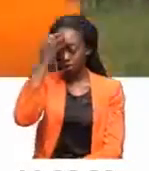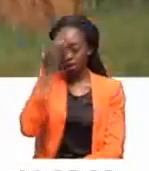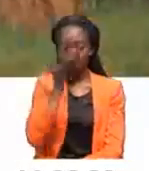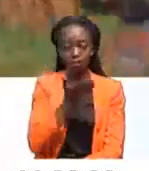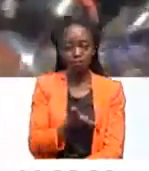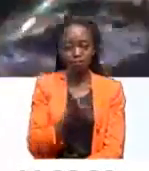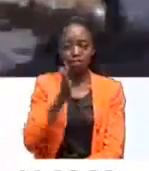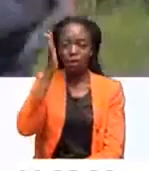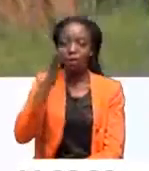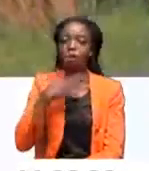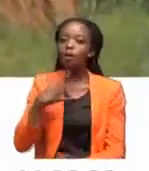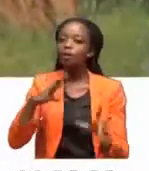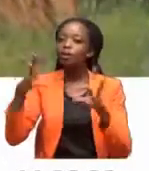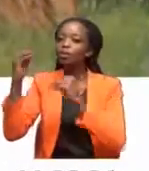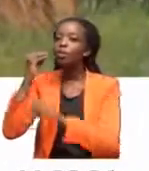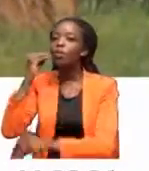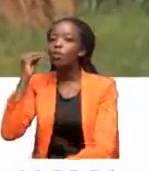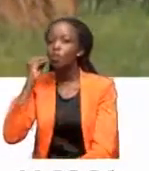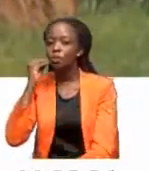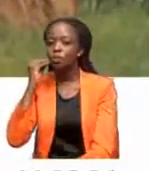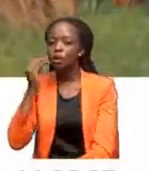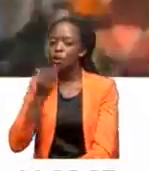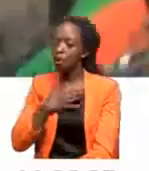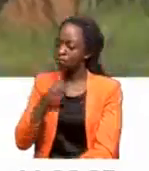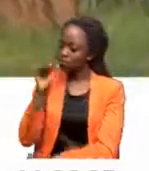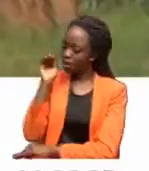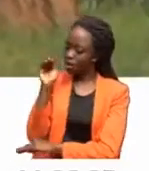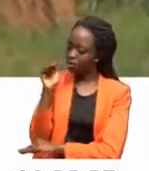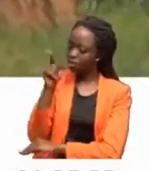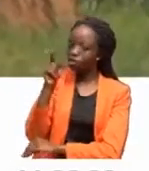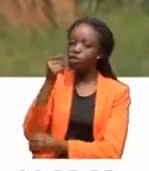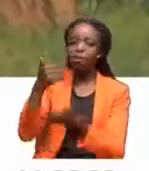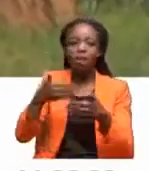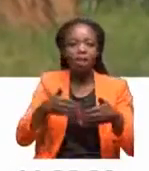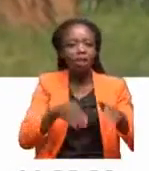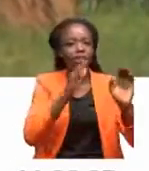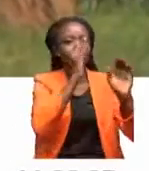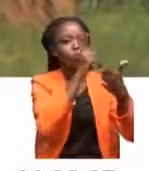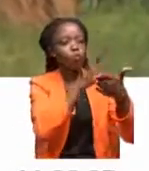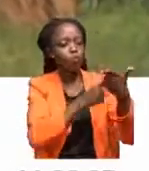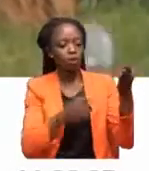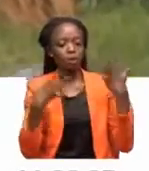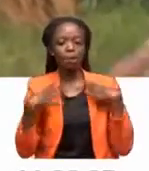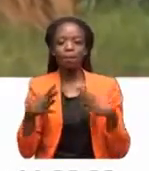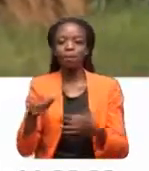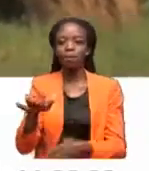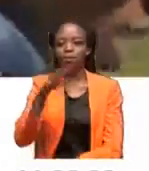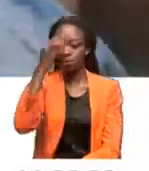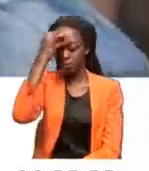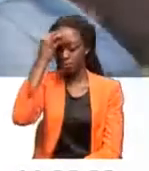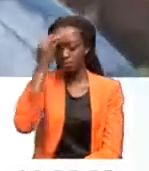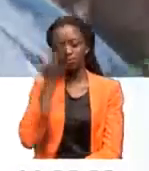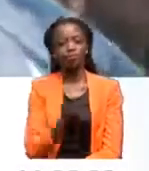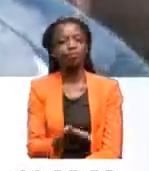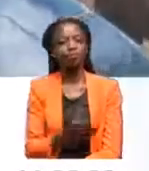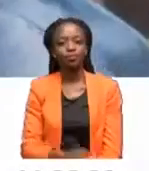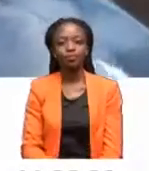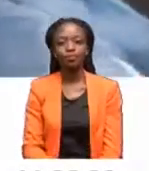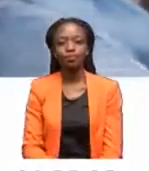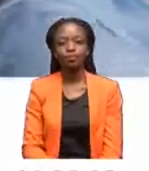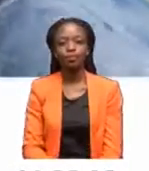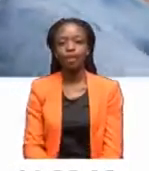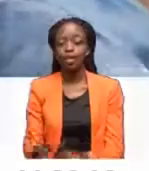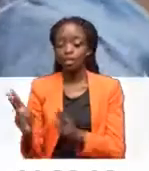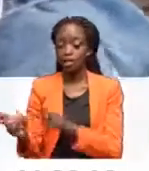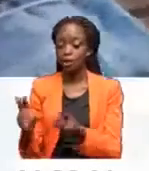anataka kwenda nyumbani, mimi nataka nimuulize ametuachia nini kama watu wa Trans Nzoia? Mwananchi wa Trans Nzoia atasema